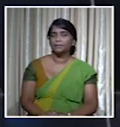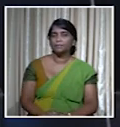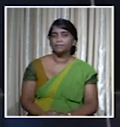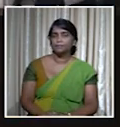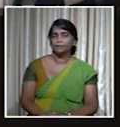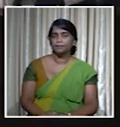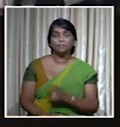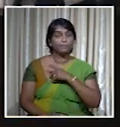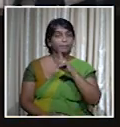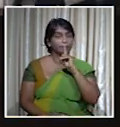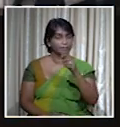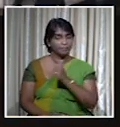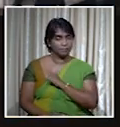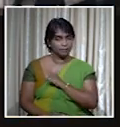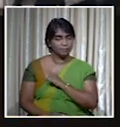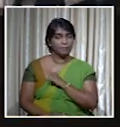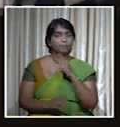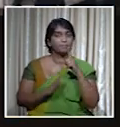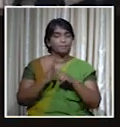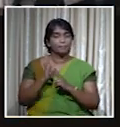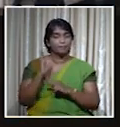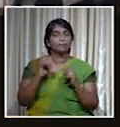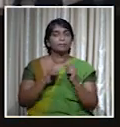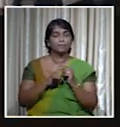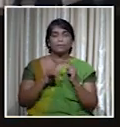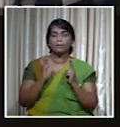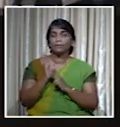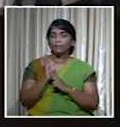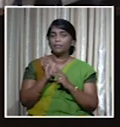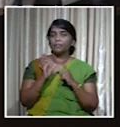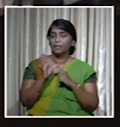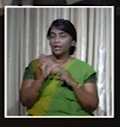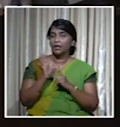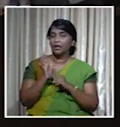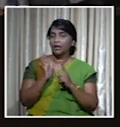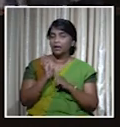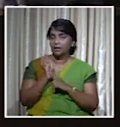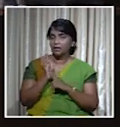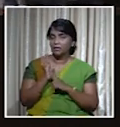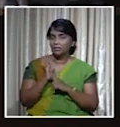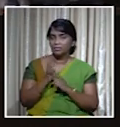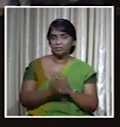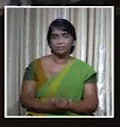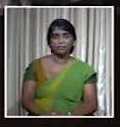එතුමාගෙන් අහන්න කැමති මේ ජනතා විමුක්ති පෙරමුණේ නලින්ද ජයතිස්ස සහෝදරයාගේ